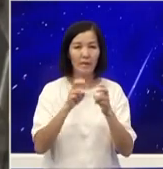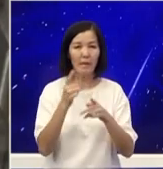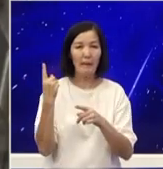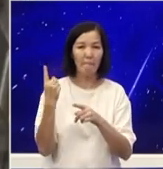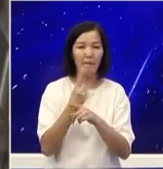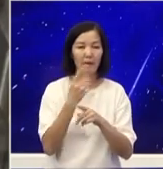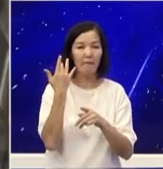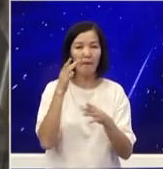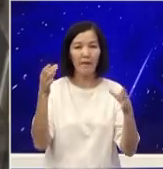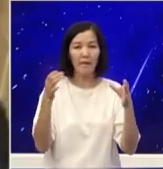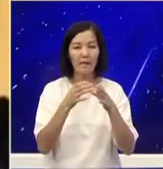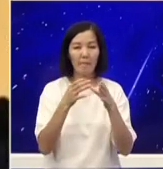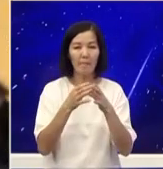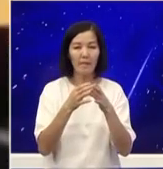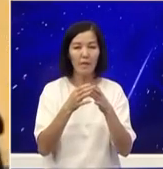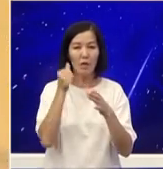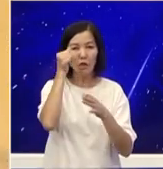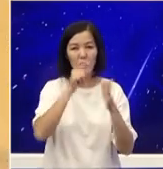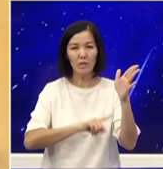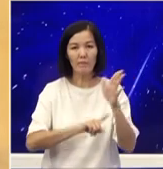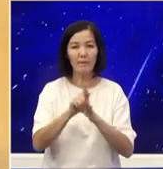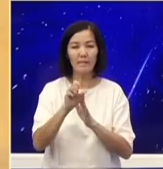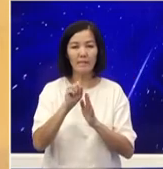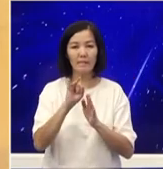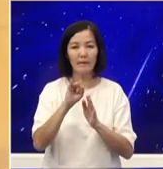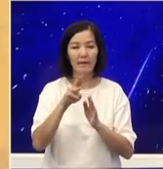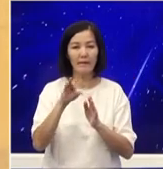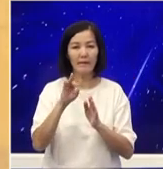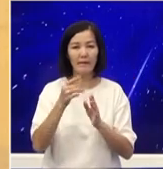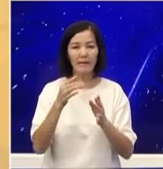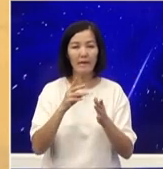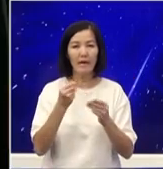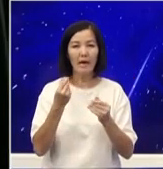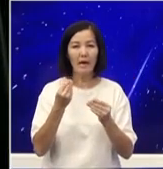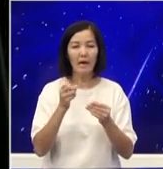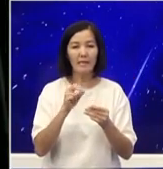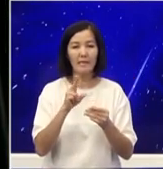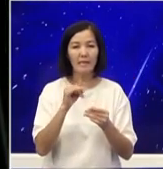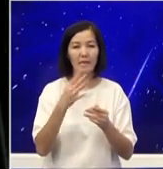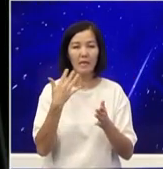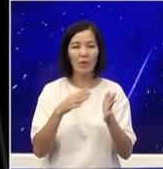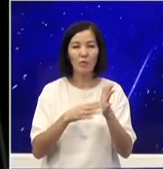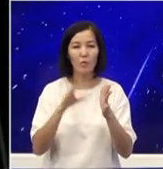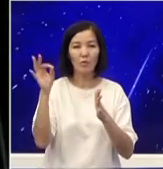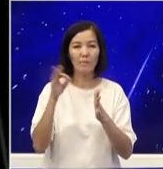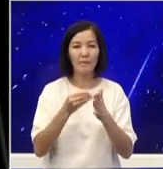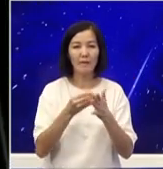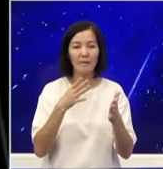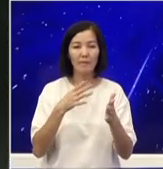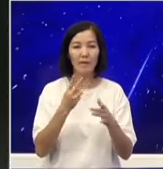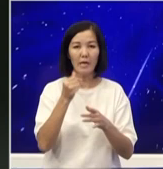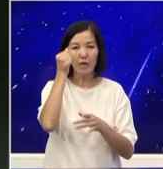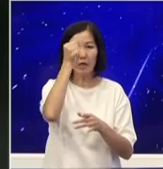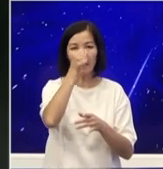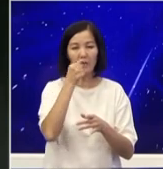америкалық компания атанды. Жыл басынан бері аталған IT мекеменің акциялары 59%-ға қымбаттаған. Айта кетейік, соңғы 2